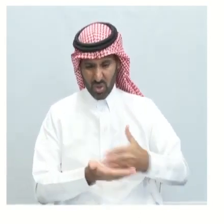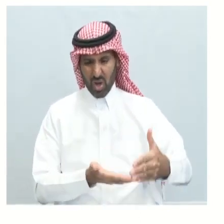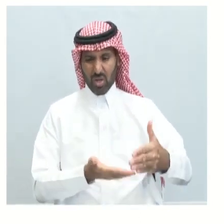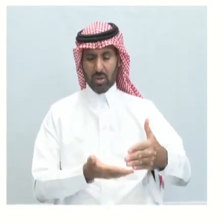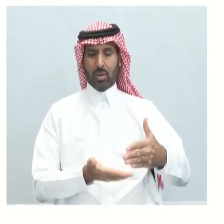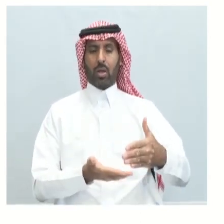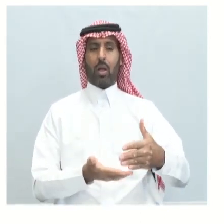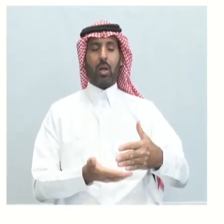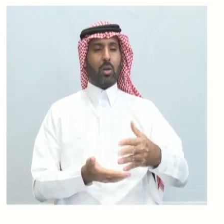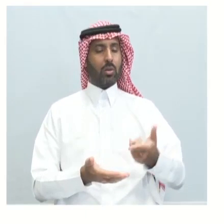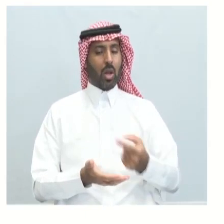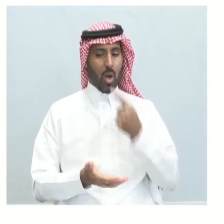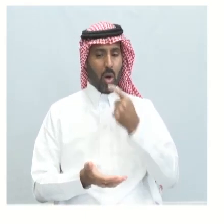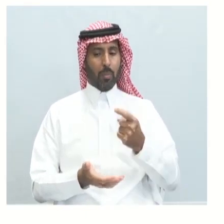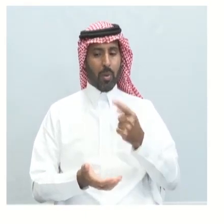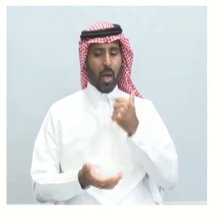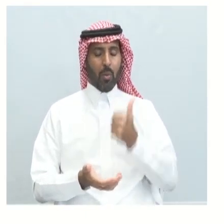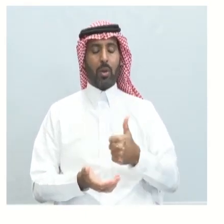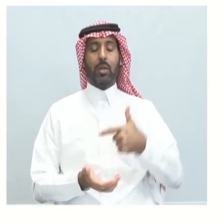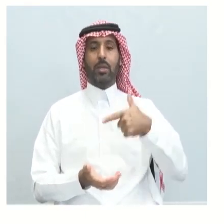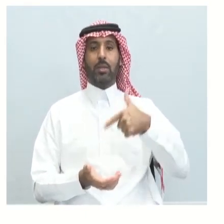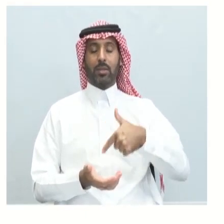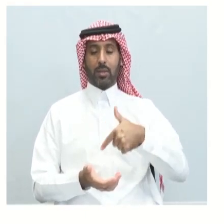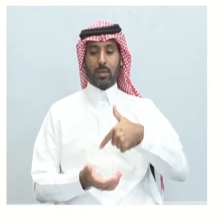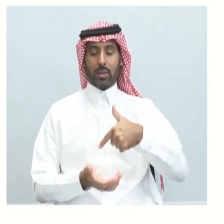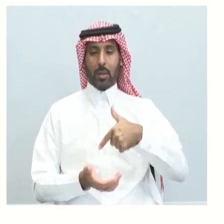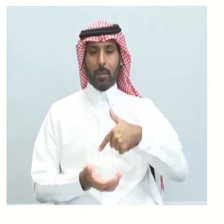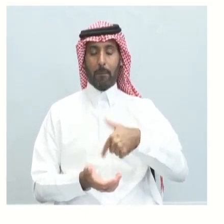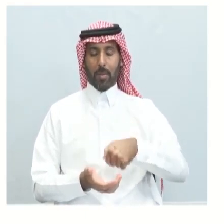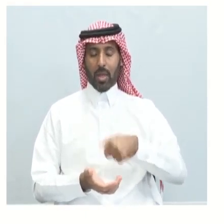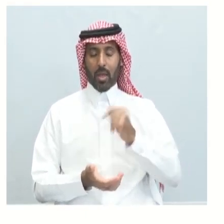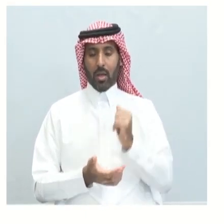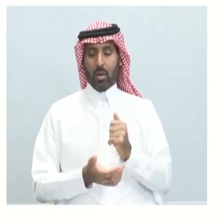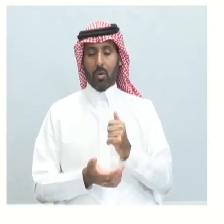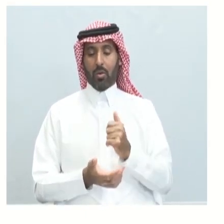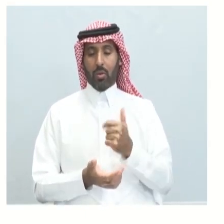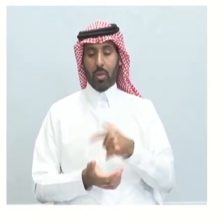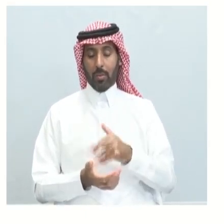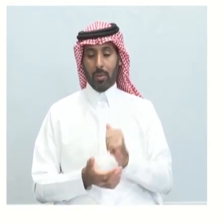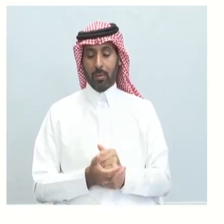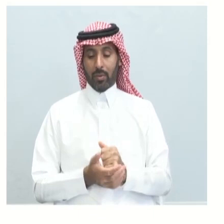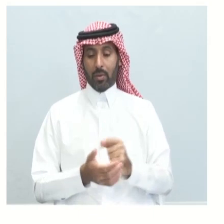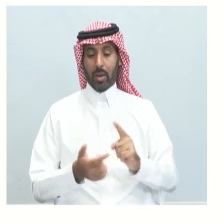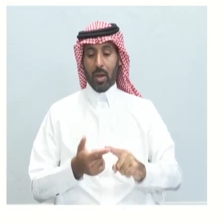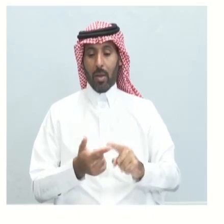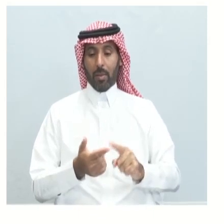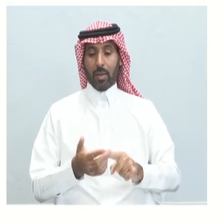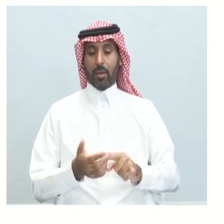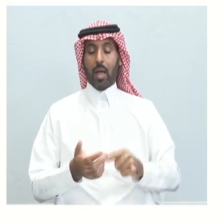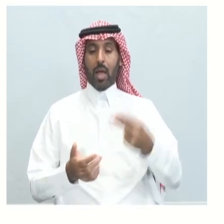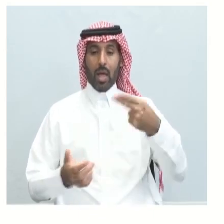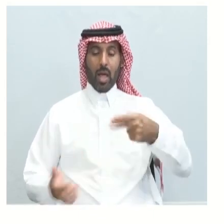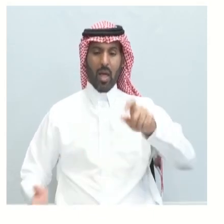ويقدر عمره بحوالي 600 0 مليون سنه رابعا عفيف يحتوي على